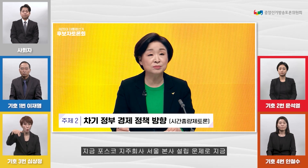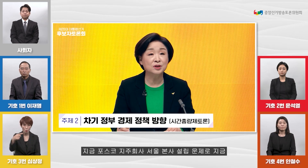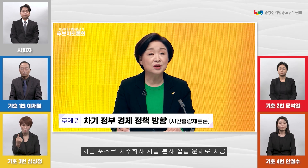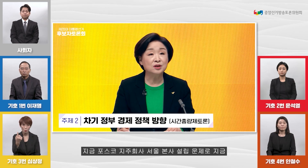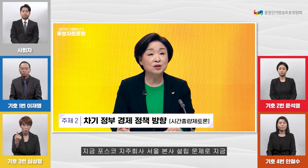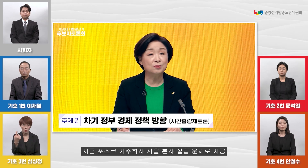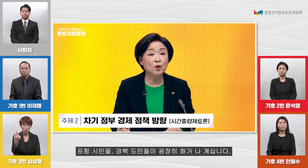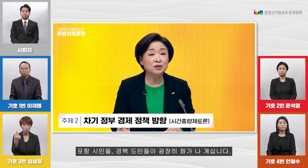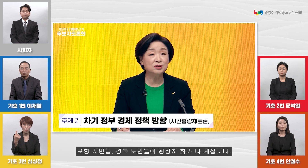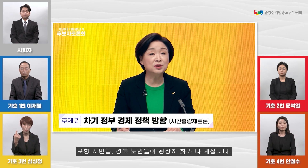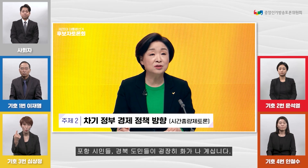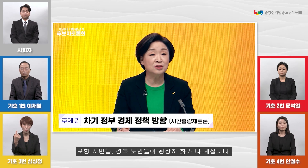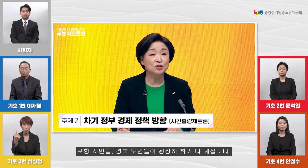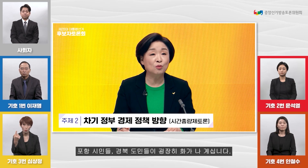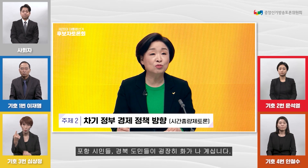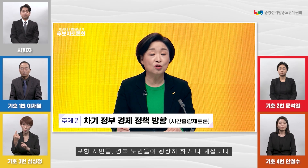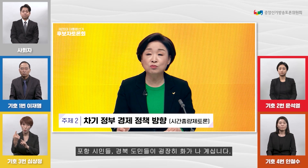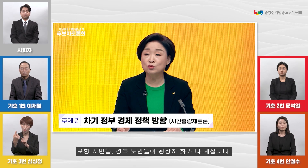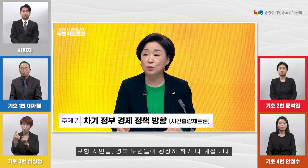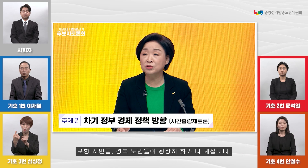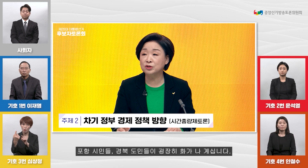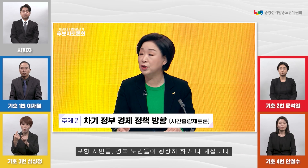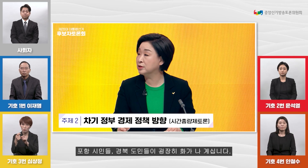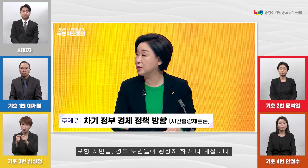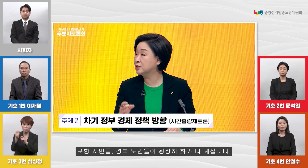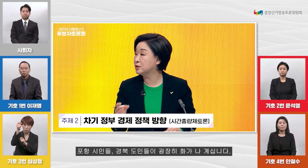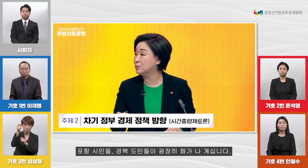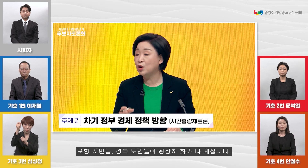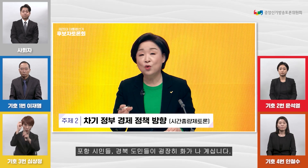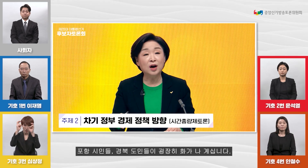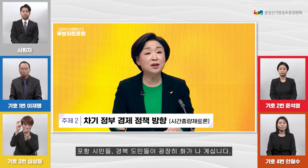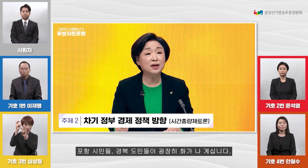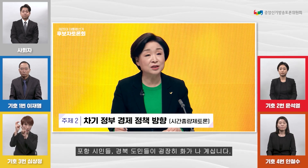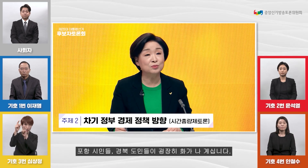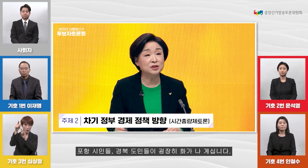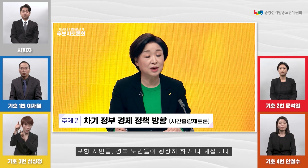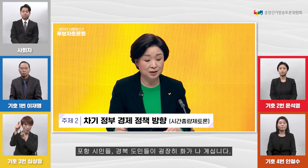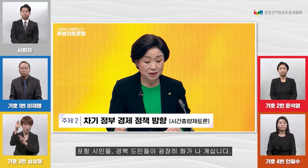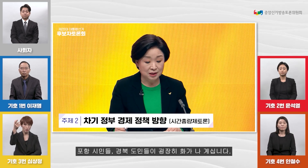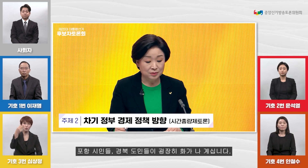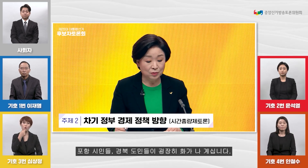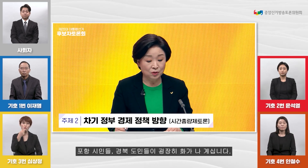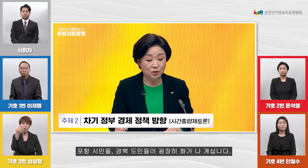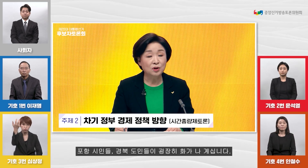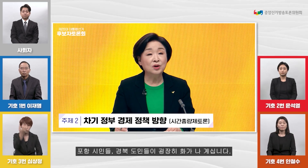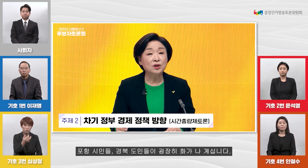문제로 지금 포항 시민들, 경북 도민들이 굉장히 지금 화가 나 계십니다.